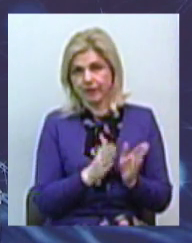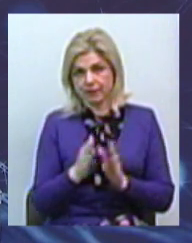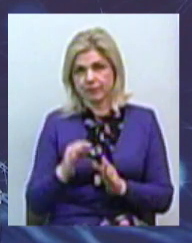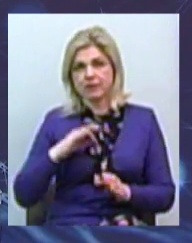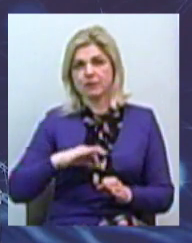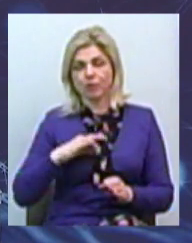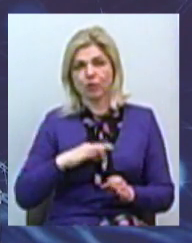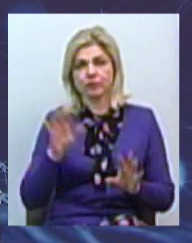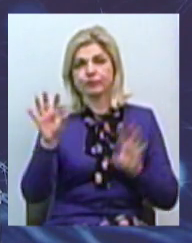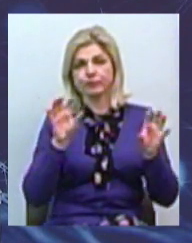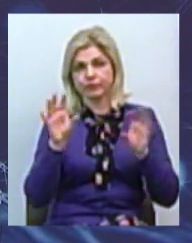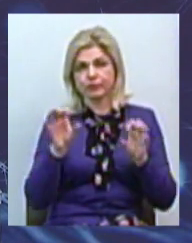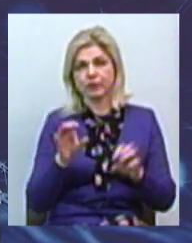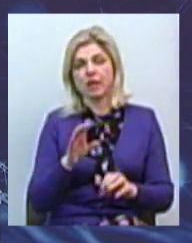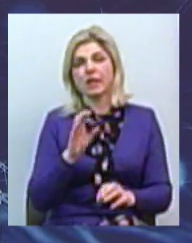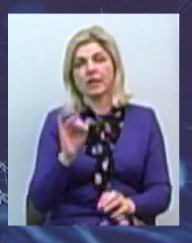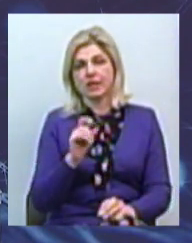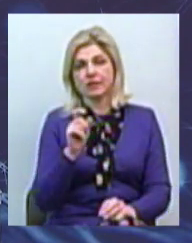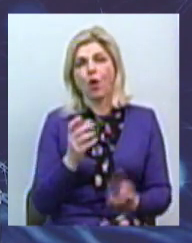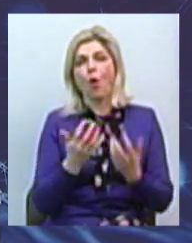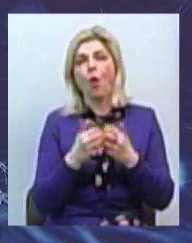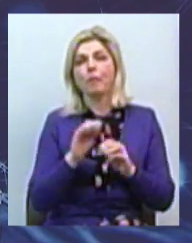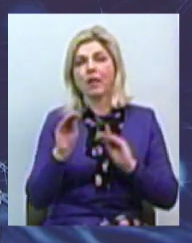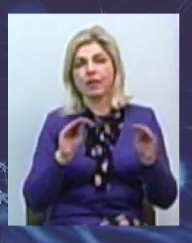з GPS-трекерів, якими обладнані